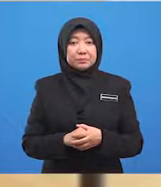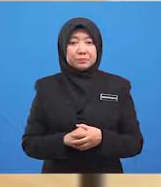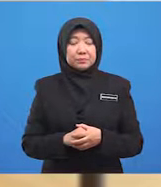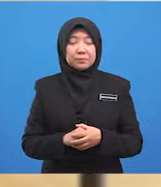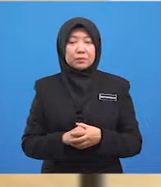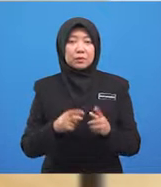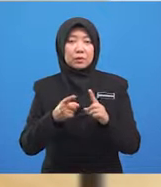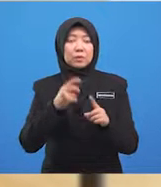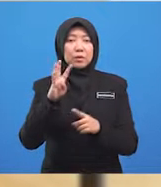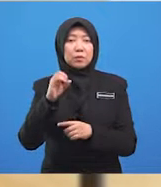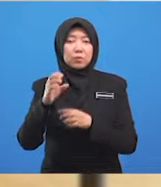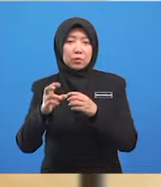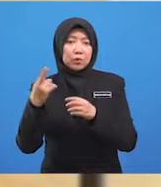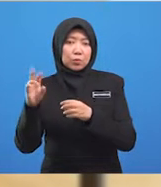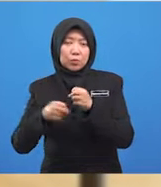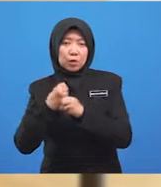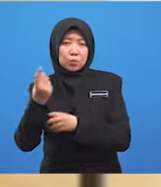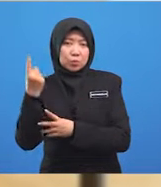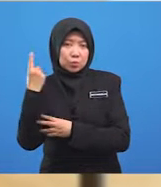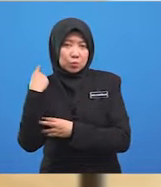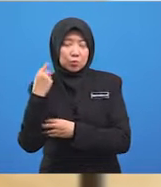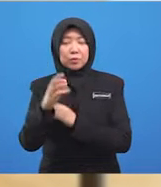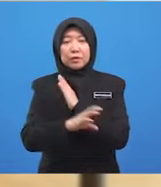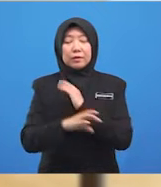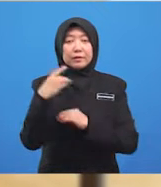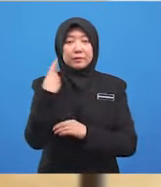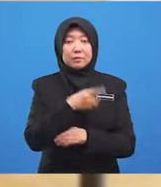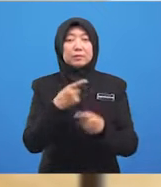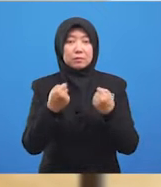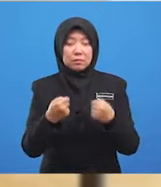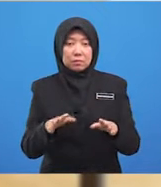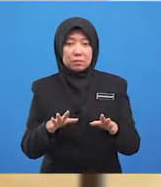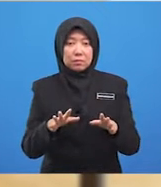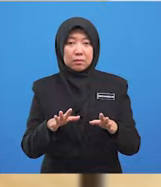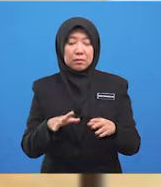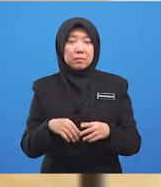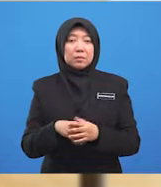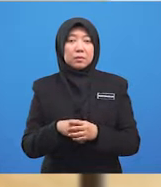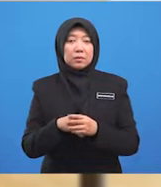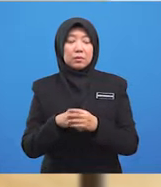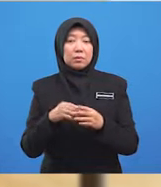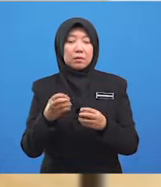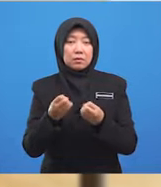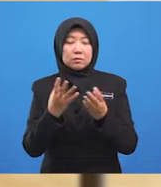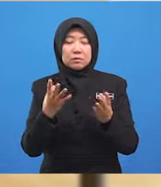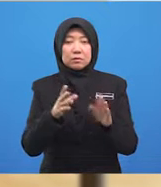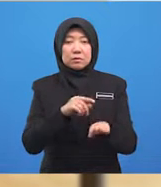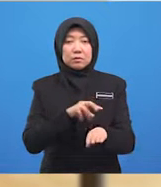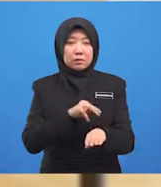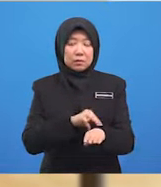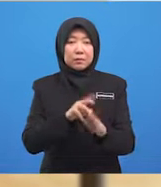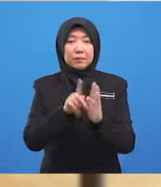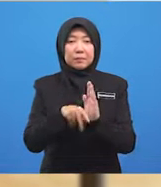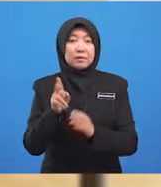sejak Rp40.000 tahun yang lalu negara kita telah melalui berbagai tahap zaman